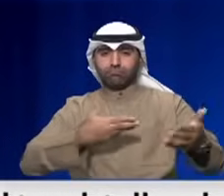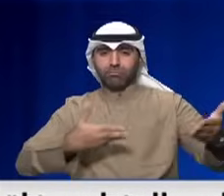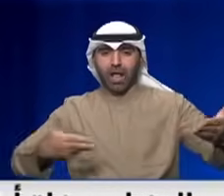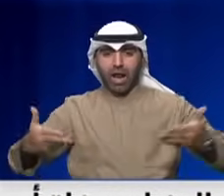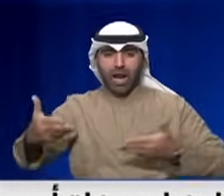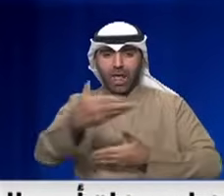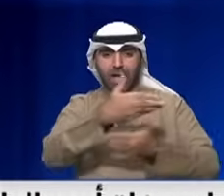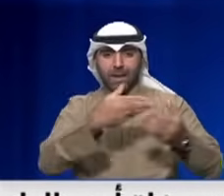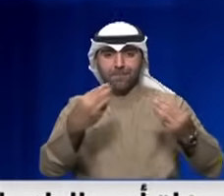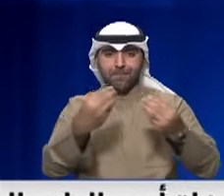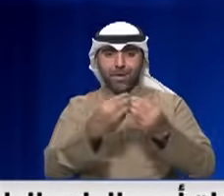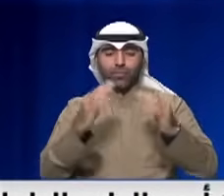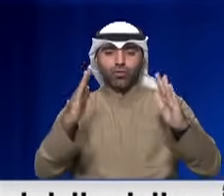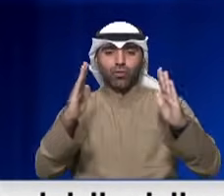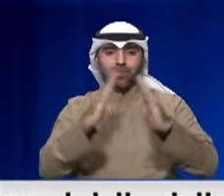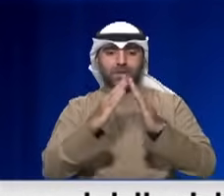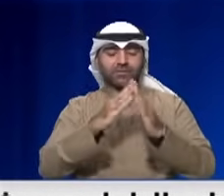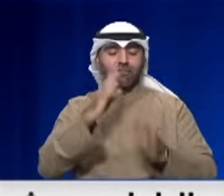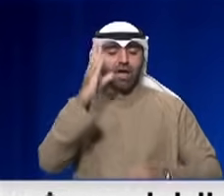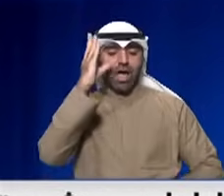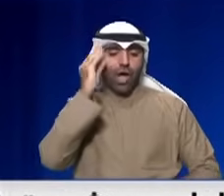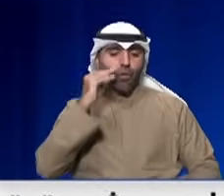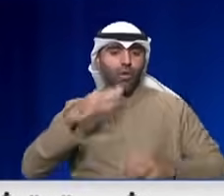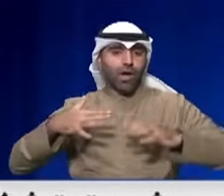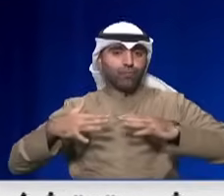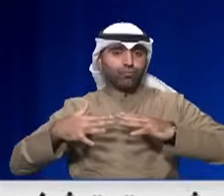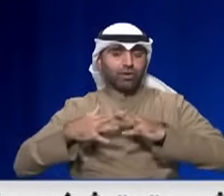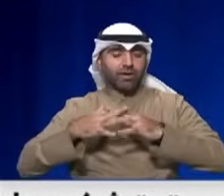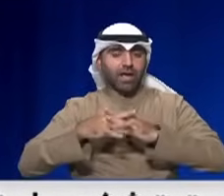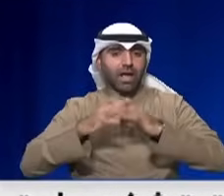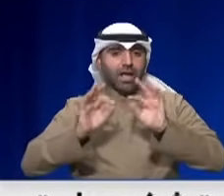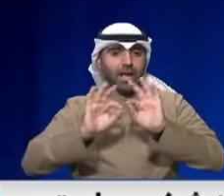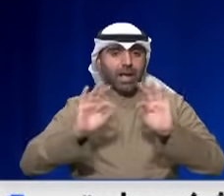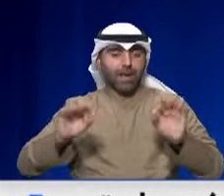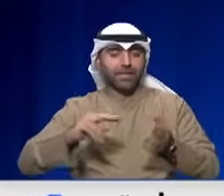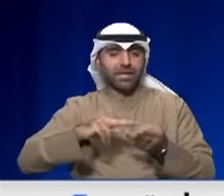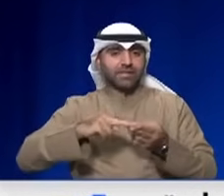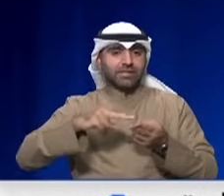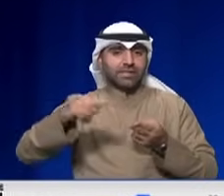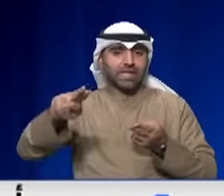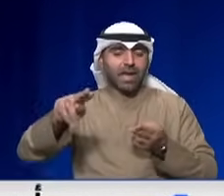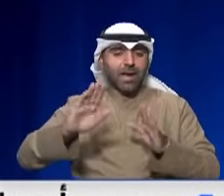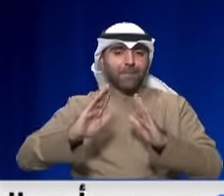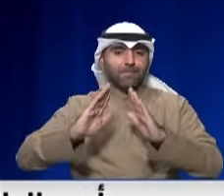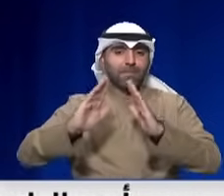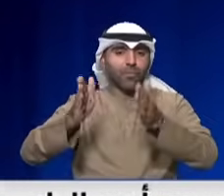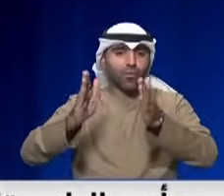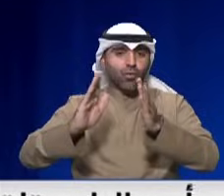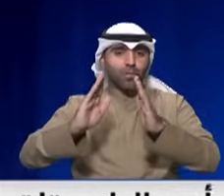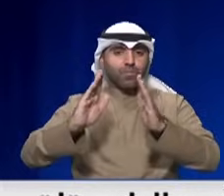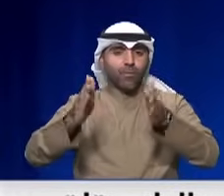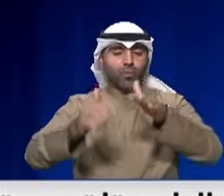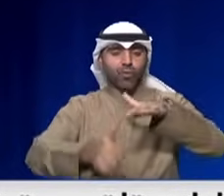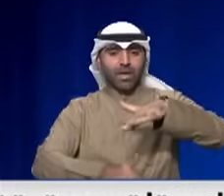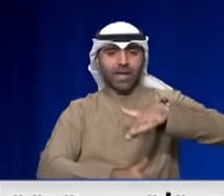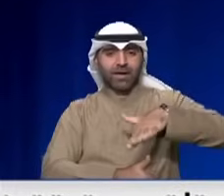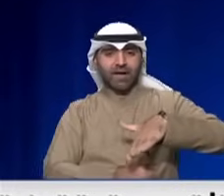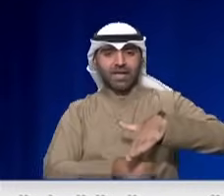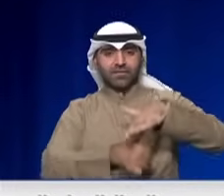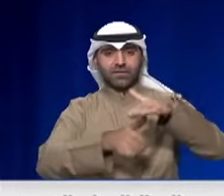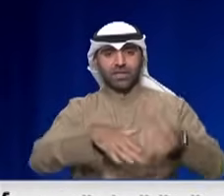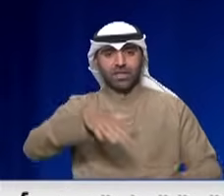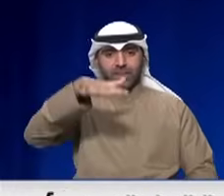الدائم والمشترك لتعزيز اواصر هذه العلاقات والارتقاء باطر التعاون المشترك بينهما في